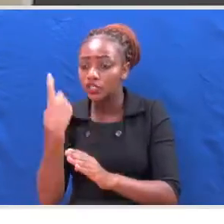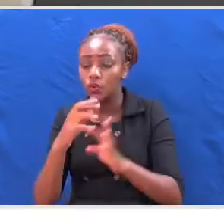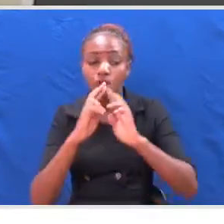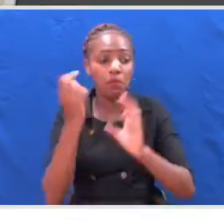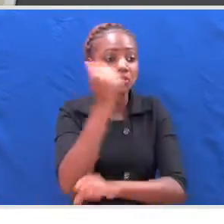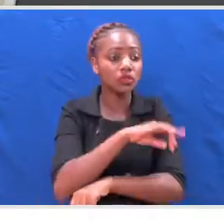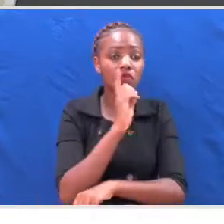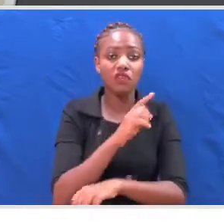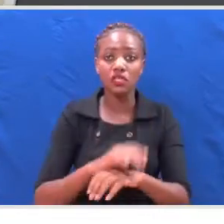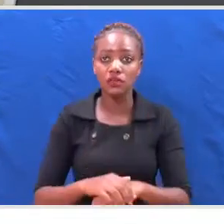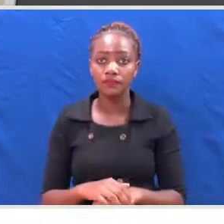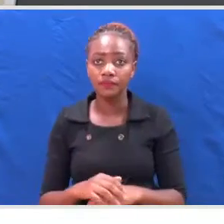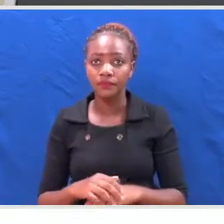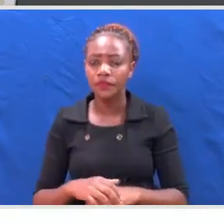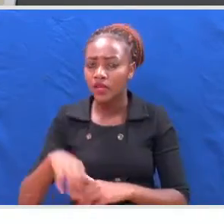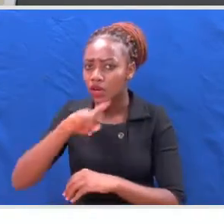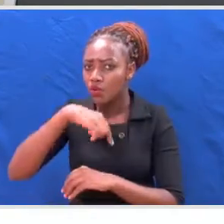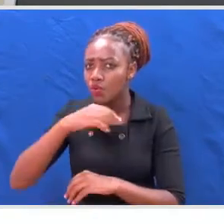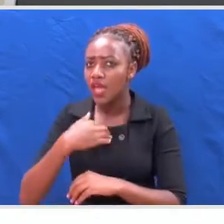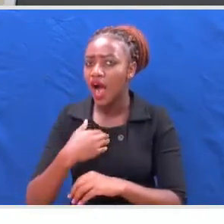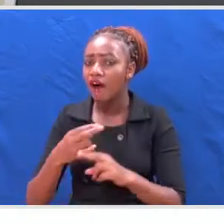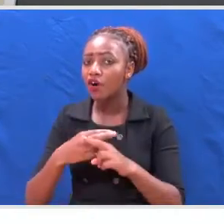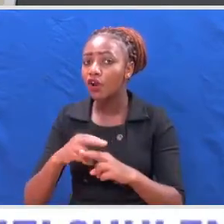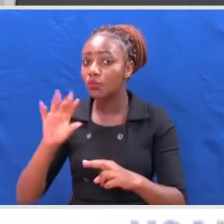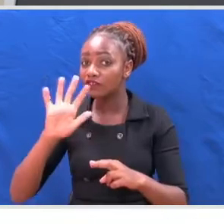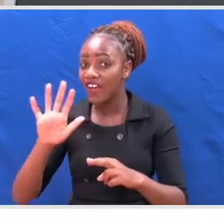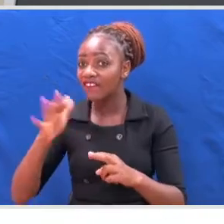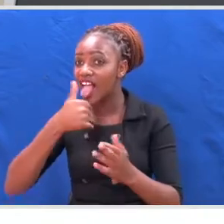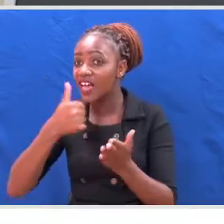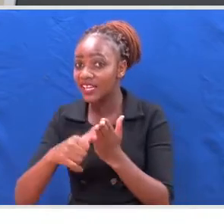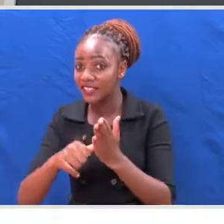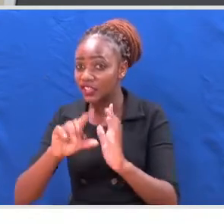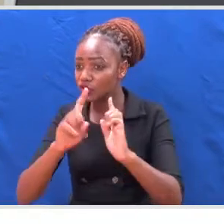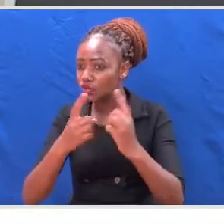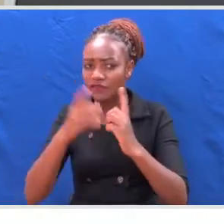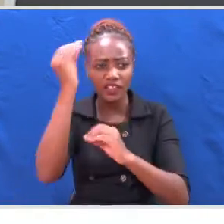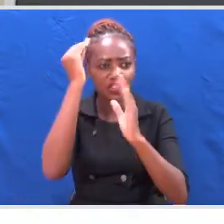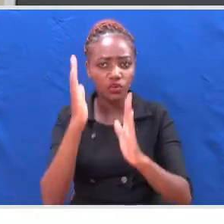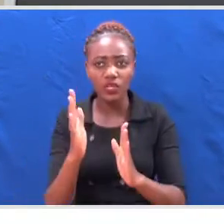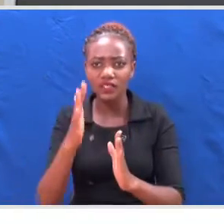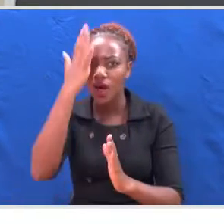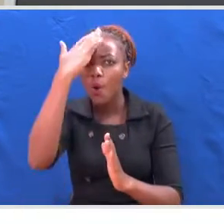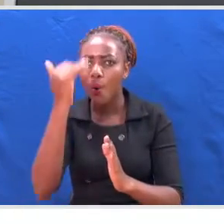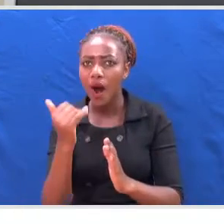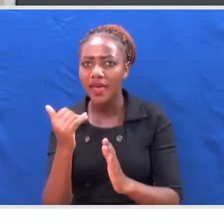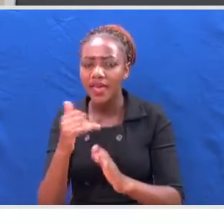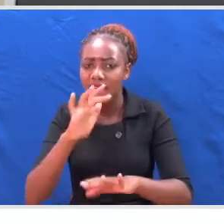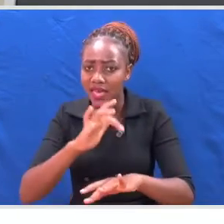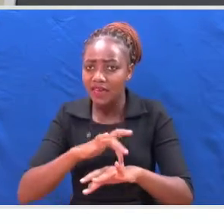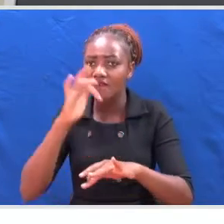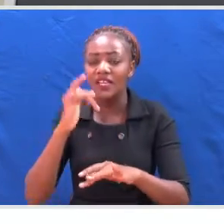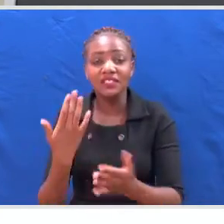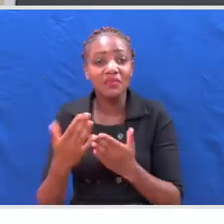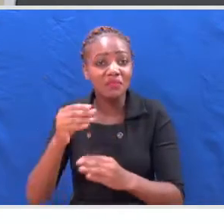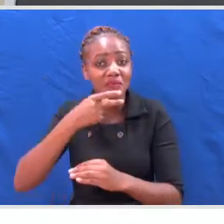wanaoripoti shuleni. I have issued about 5 transfer letters to different learners. Because of the effect, maybe the